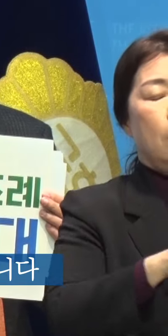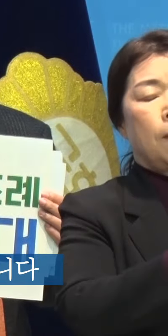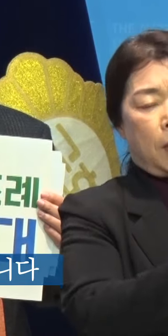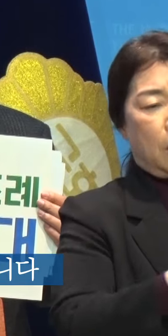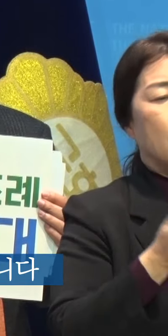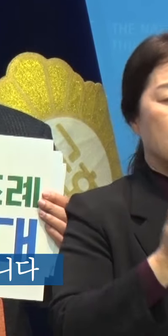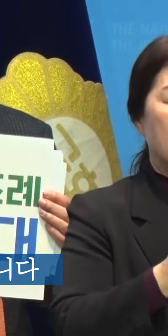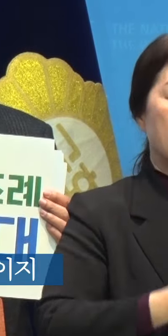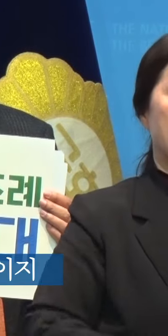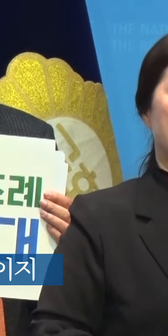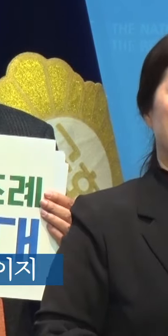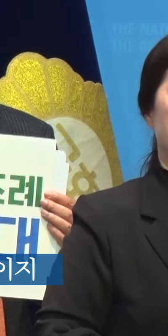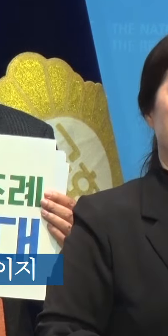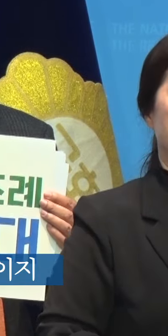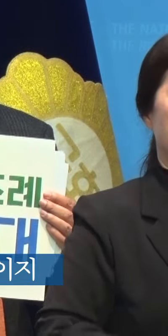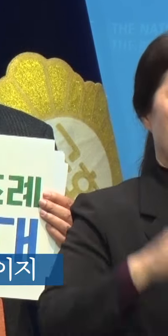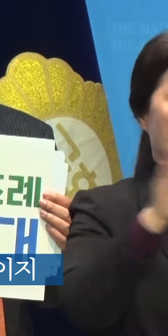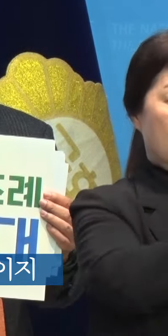밝혀주시기 바라겠습니다.